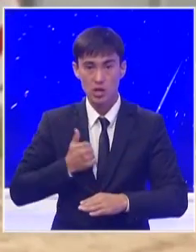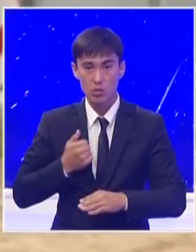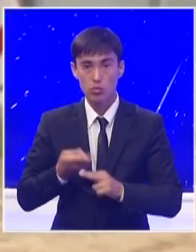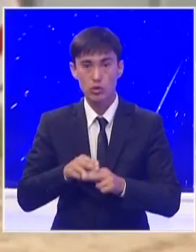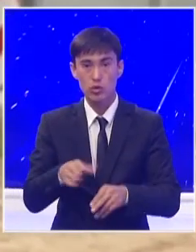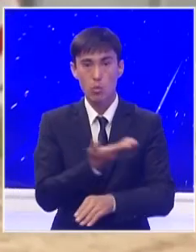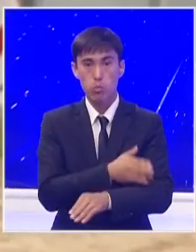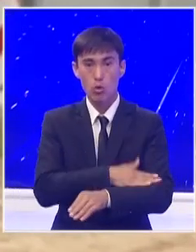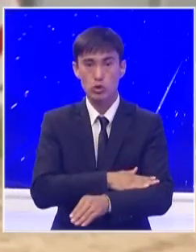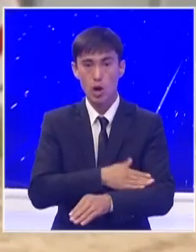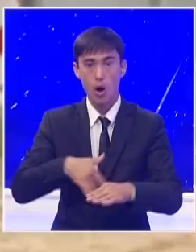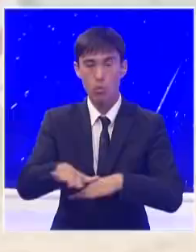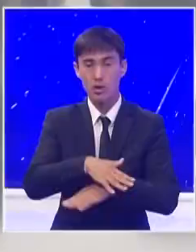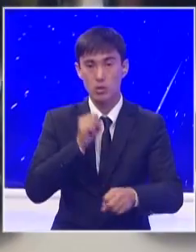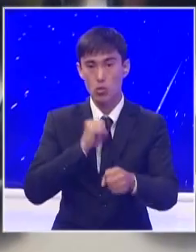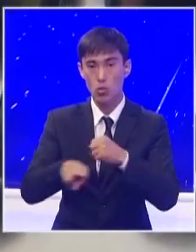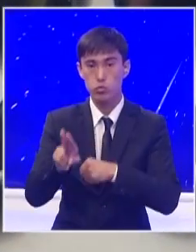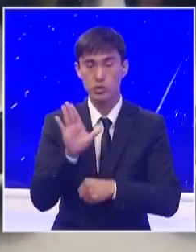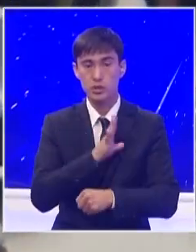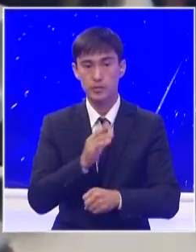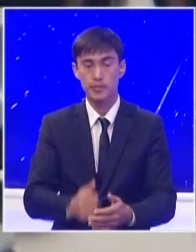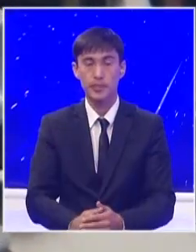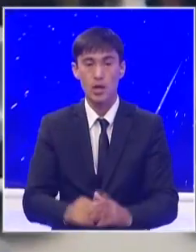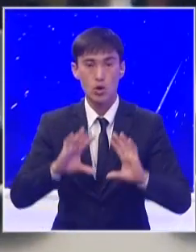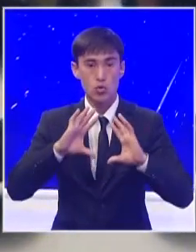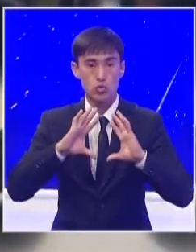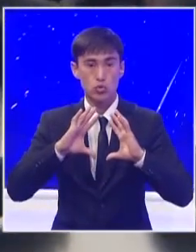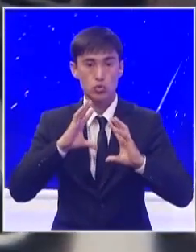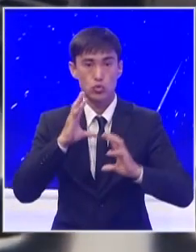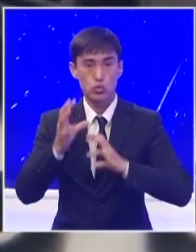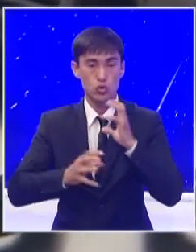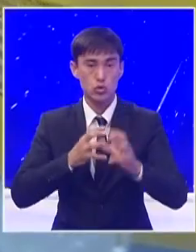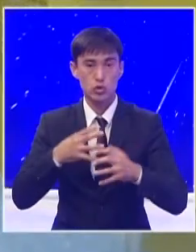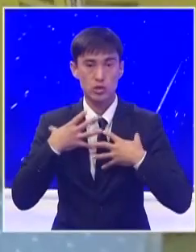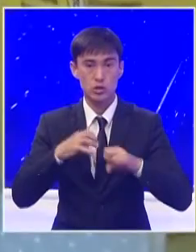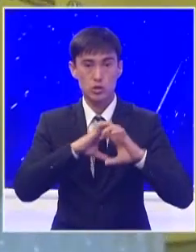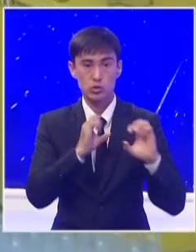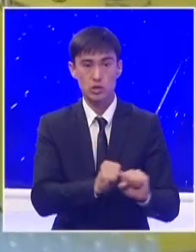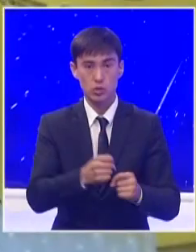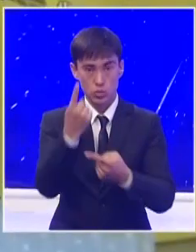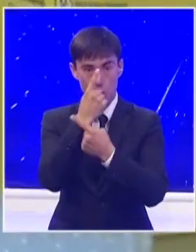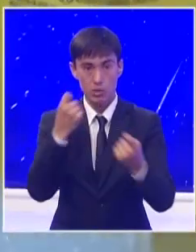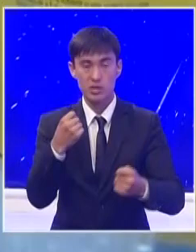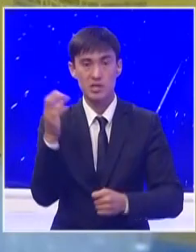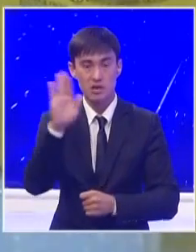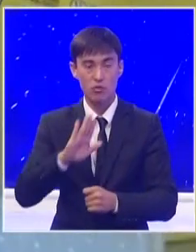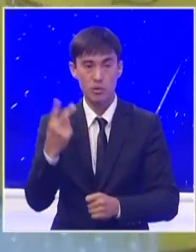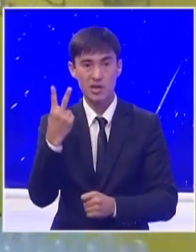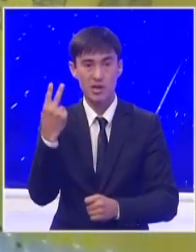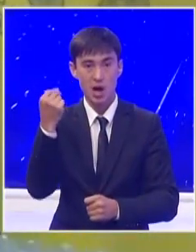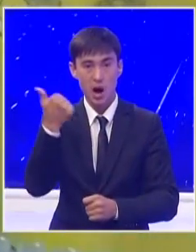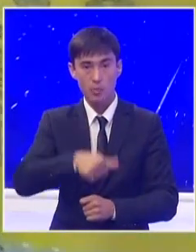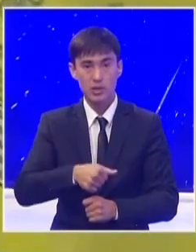Польша аумағынан қуып жіберді. Сондай ақ, дүниежүзілік денсаулық сақтау ұйымының хабарлауынша, Еуропада соңғы 2 аптада маймыл